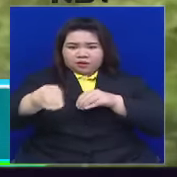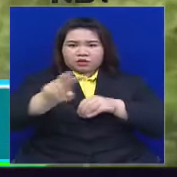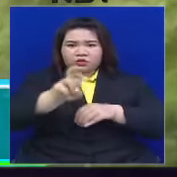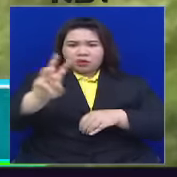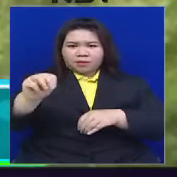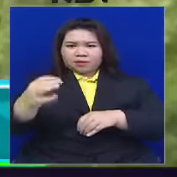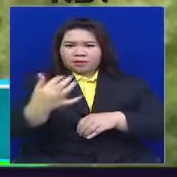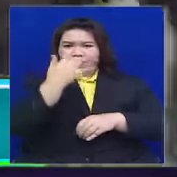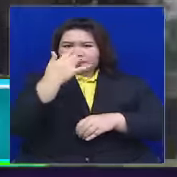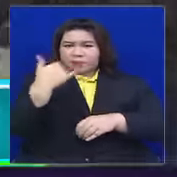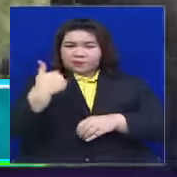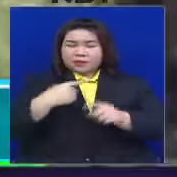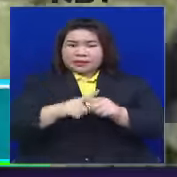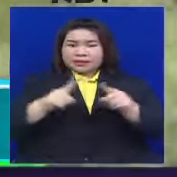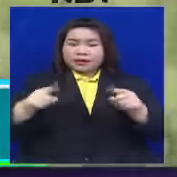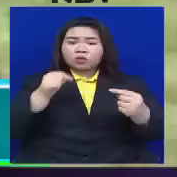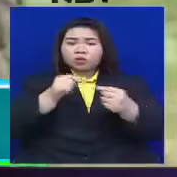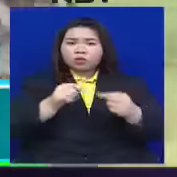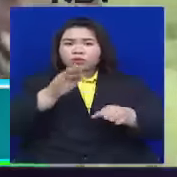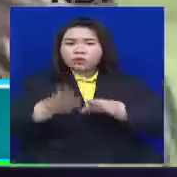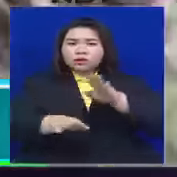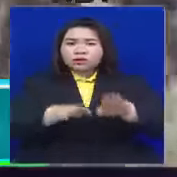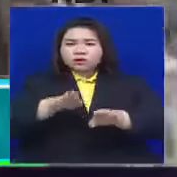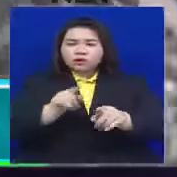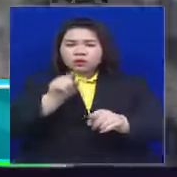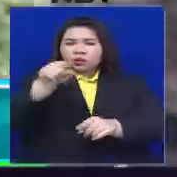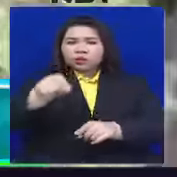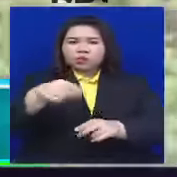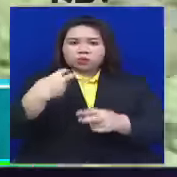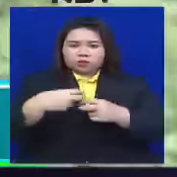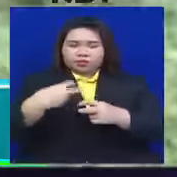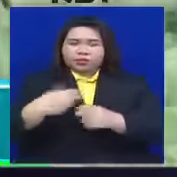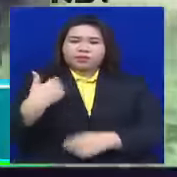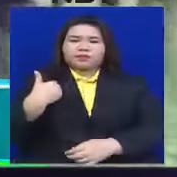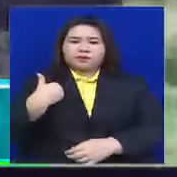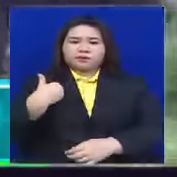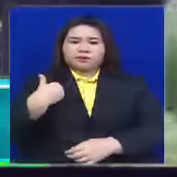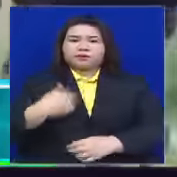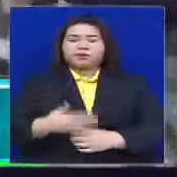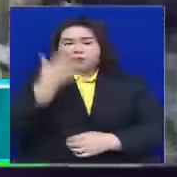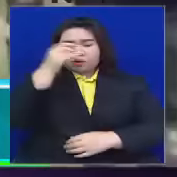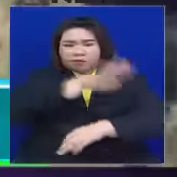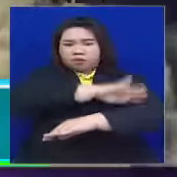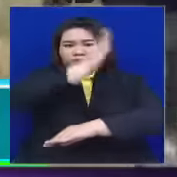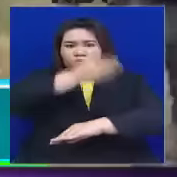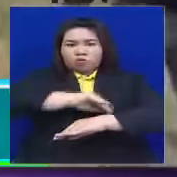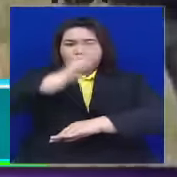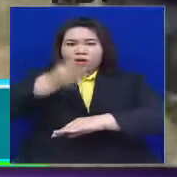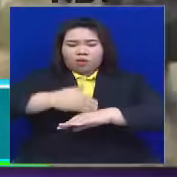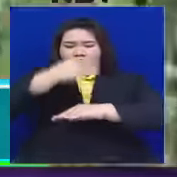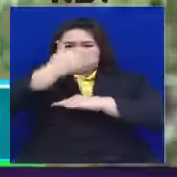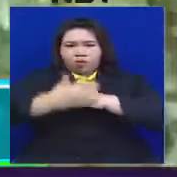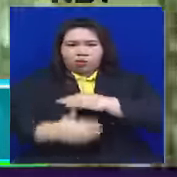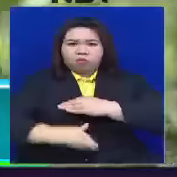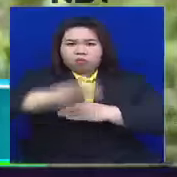าการเดินเท้าเข้าไปค่อนข้างจะลำบากเหมือนกันเพราะว่าตรงนี้เนี่ยเป็นน้ำชันไม่เหมือนกับเมื่อช่วงเช้า